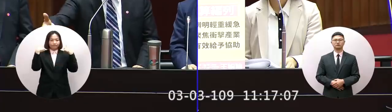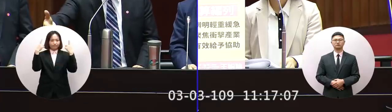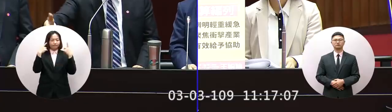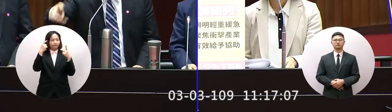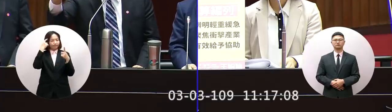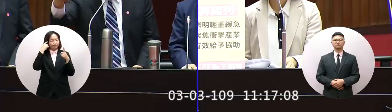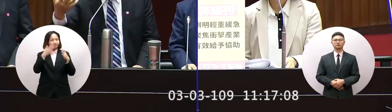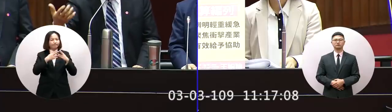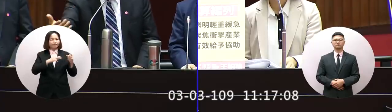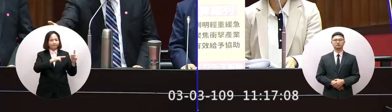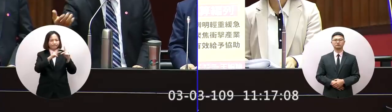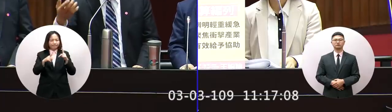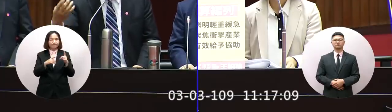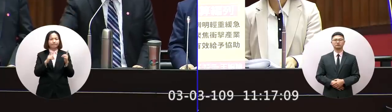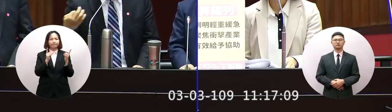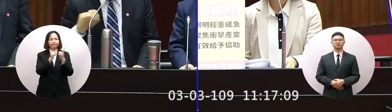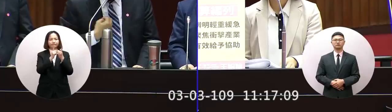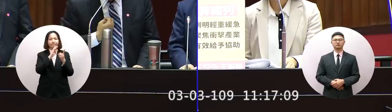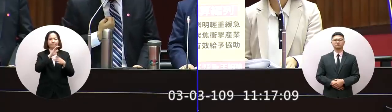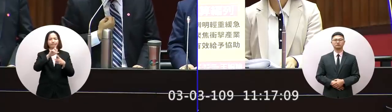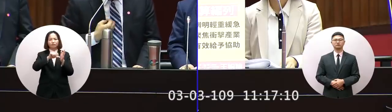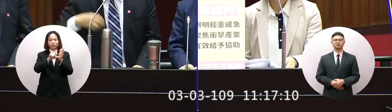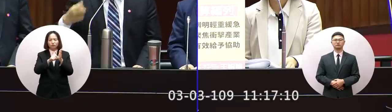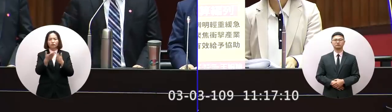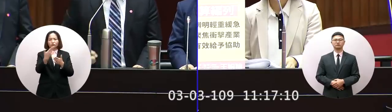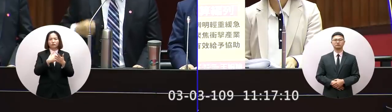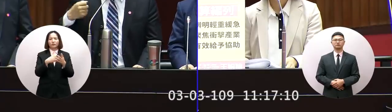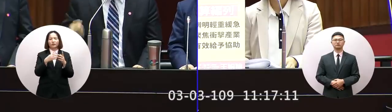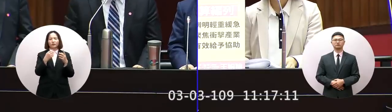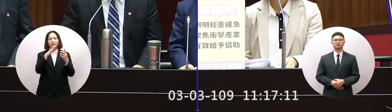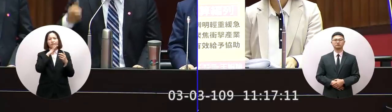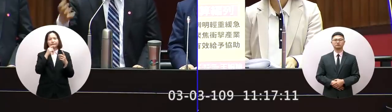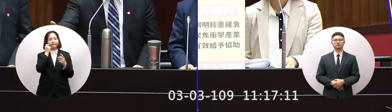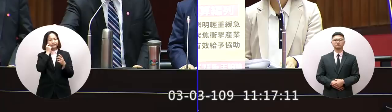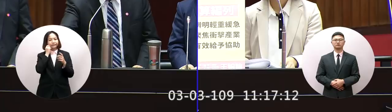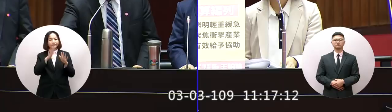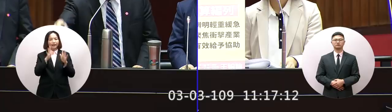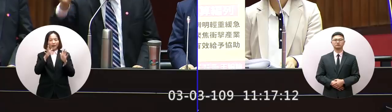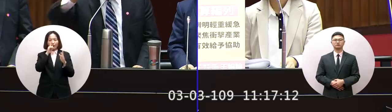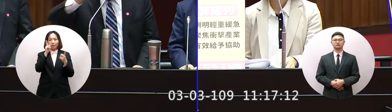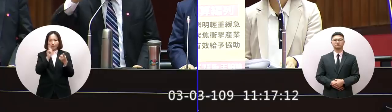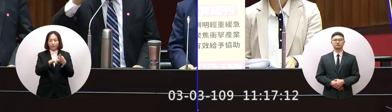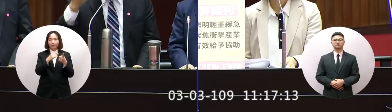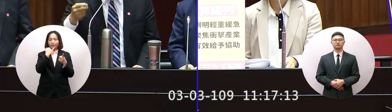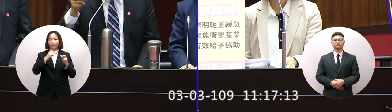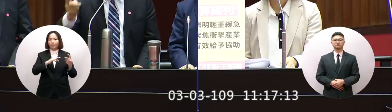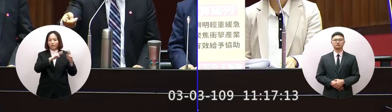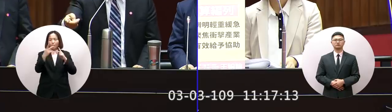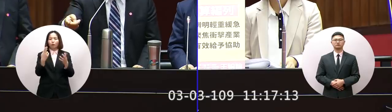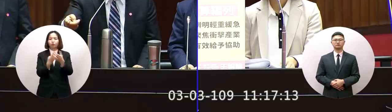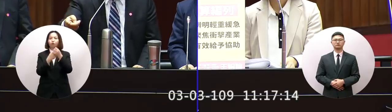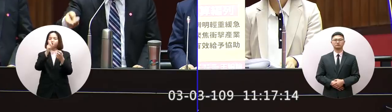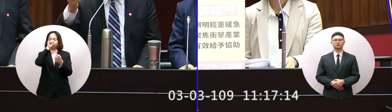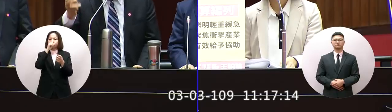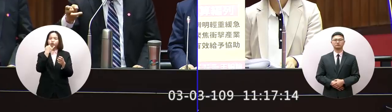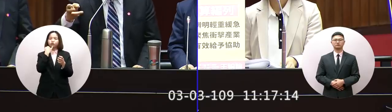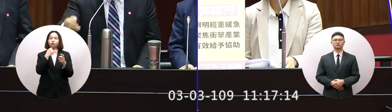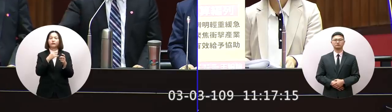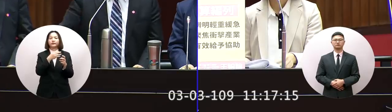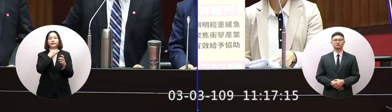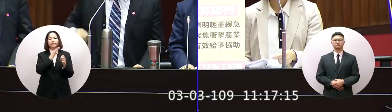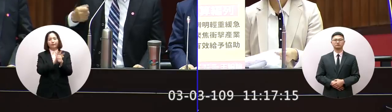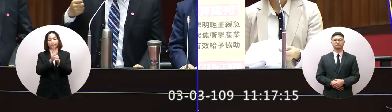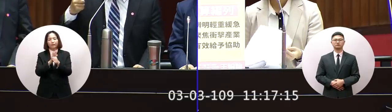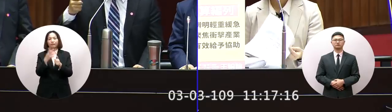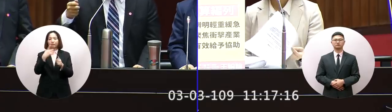他一直想做，但他没有空间时间让我们做，我们趁现在帮他做，一举两得，他很高兴。第